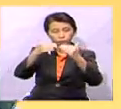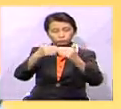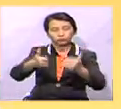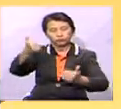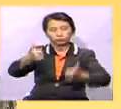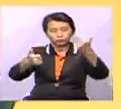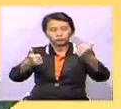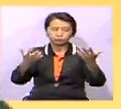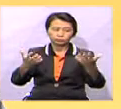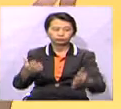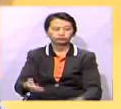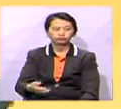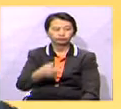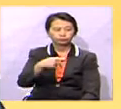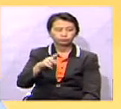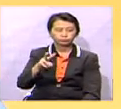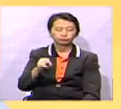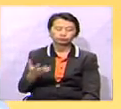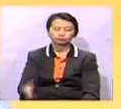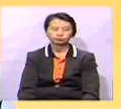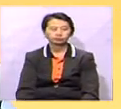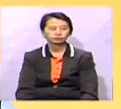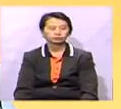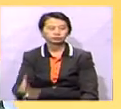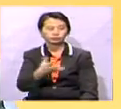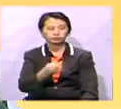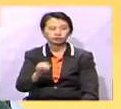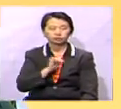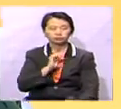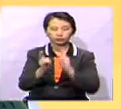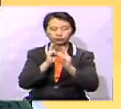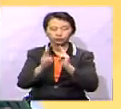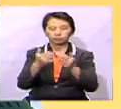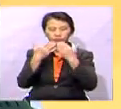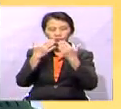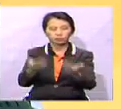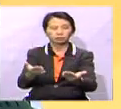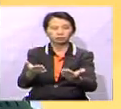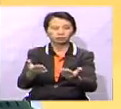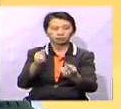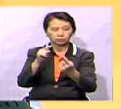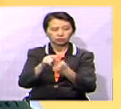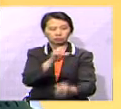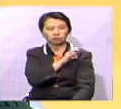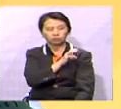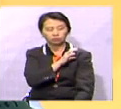win-win solution KNSFC and also Coach Ella. Dan saya ucapkan terima kasih kepada Coach